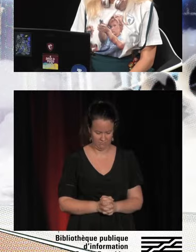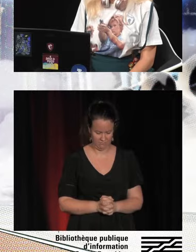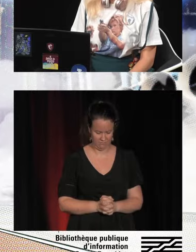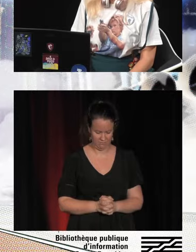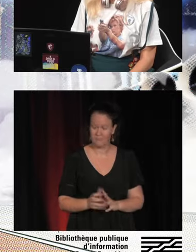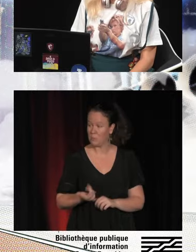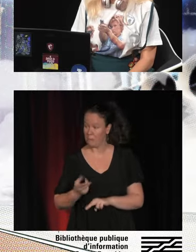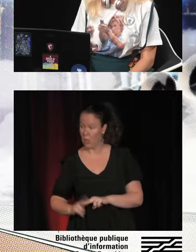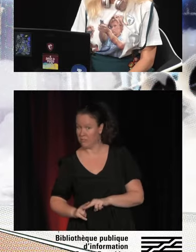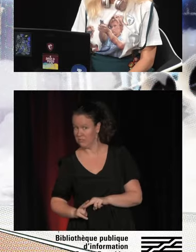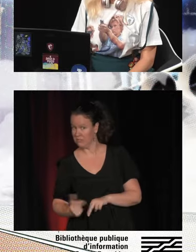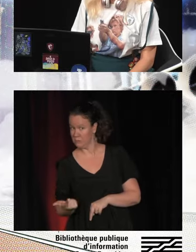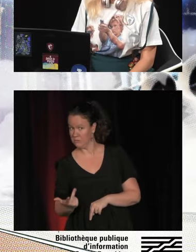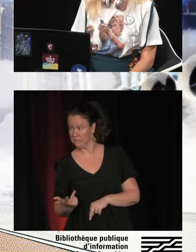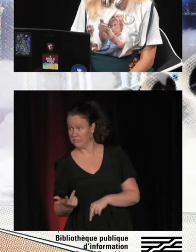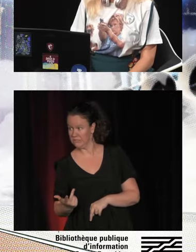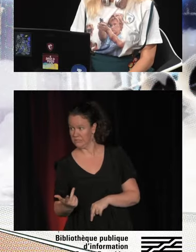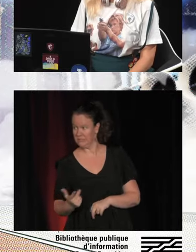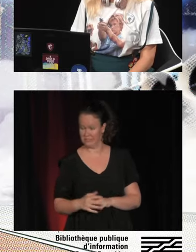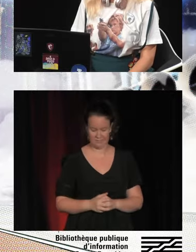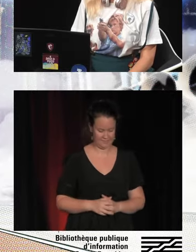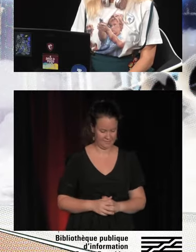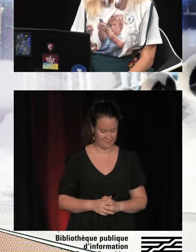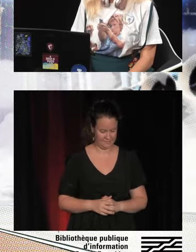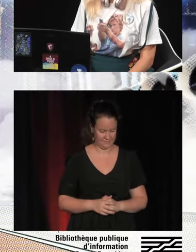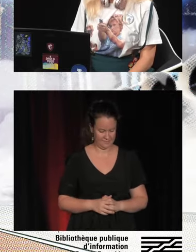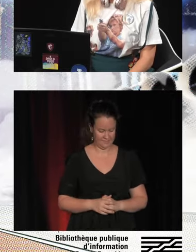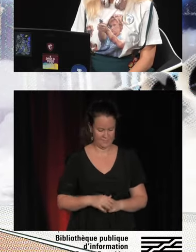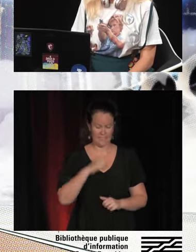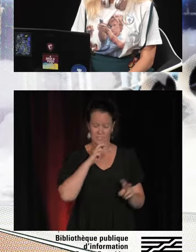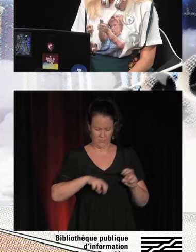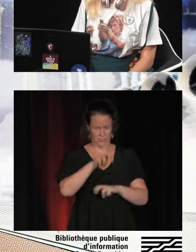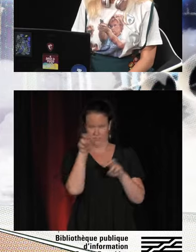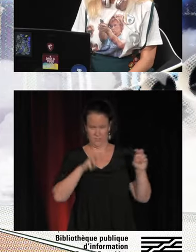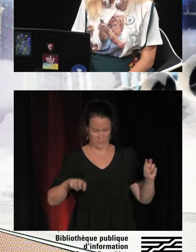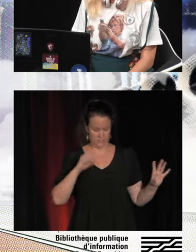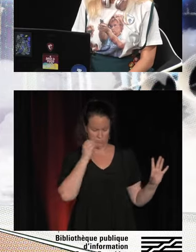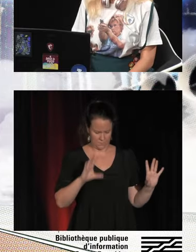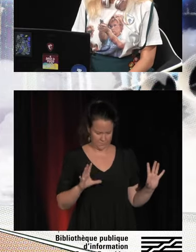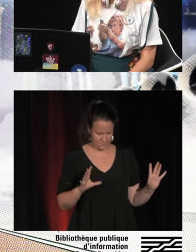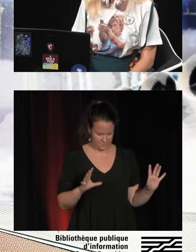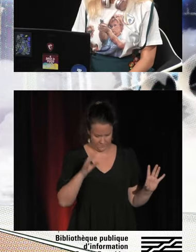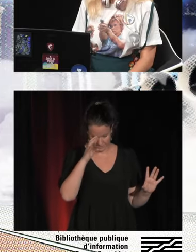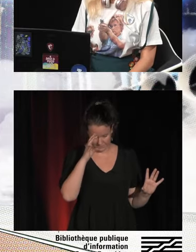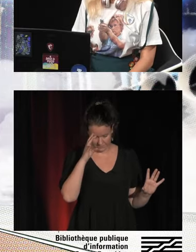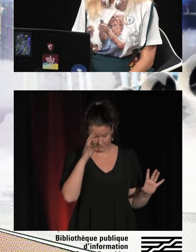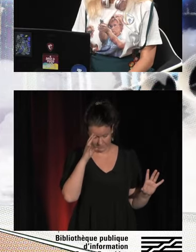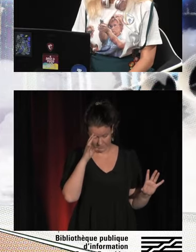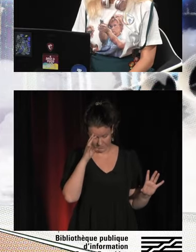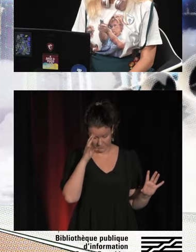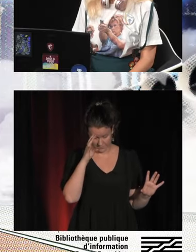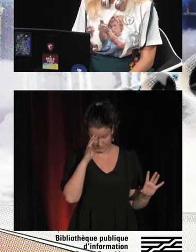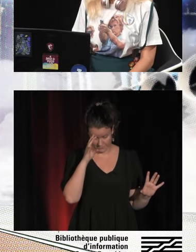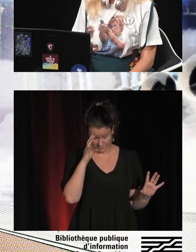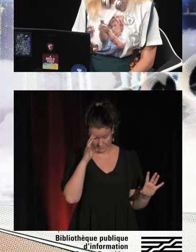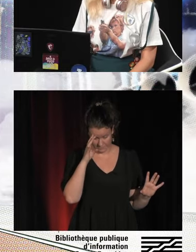On en est à combien de morts, là, du coup? 2, 3. Je peux repasser par là sans avoir besoin de prendre l'herbe, voilà. Parce qu'il y a